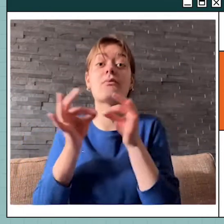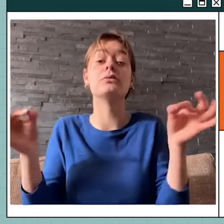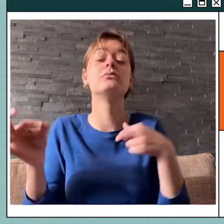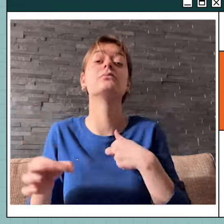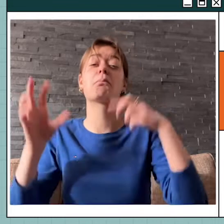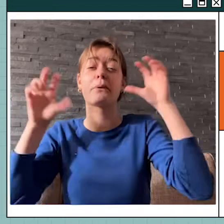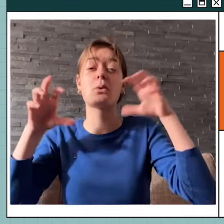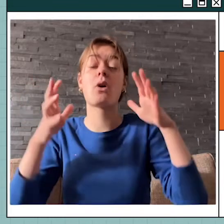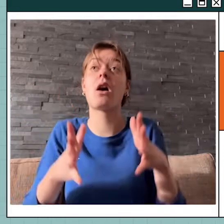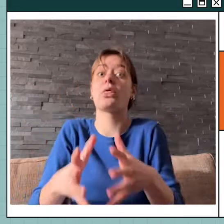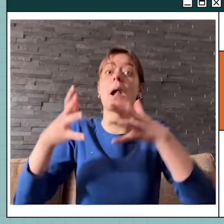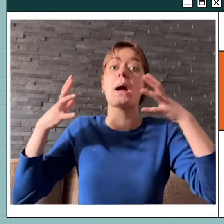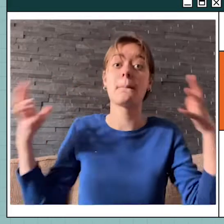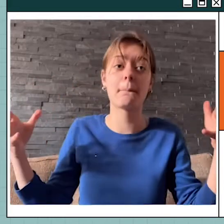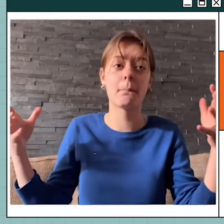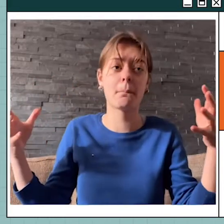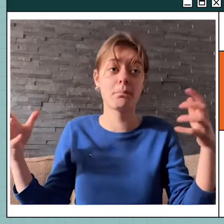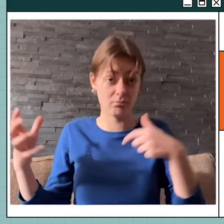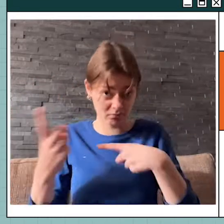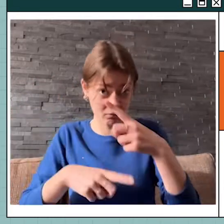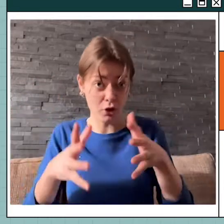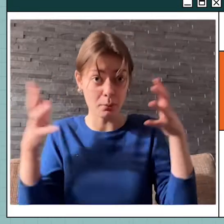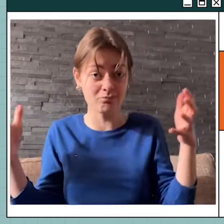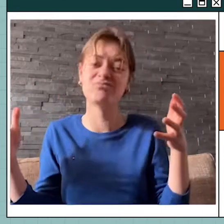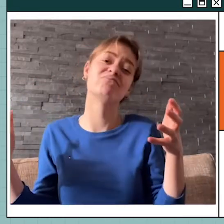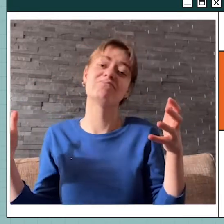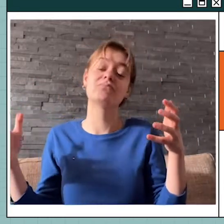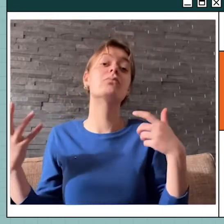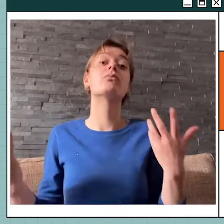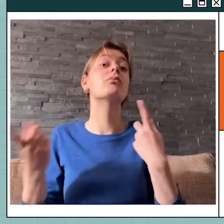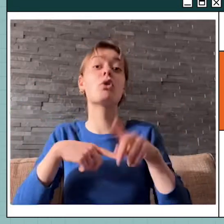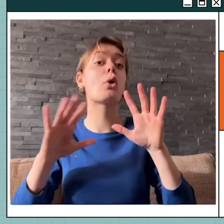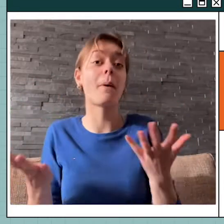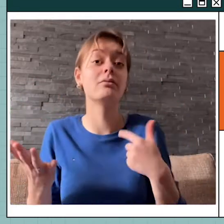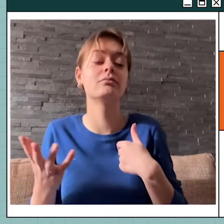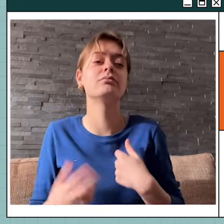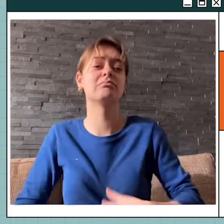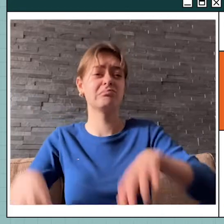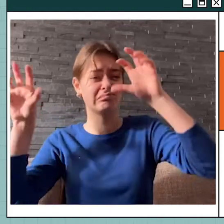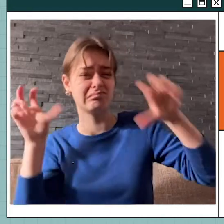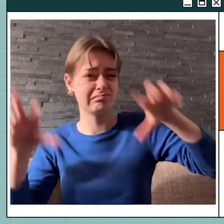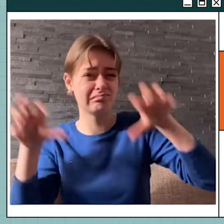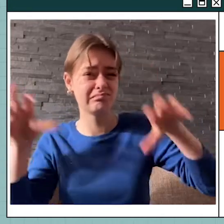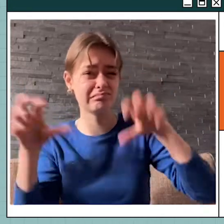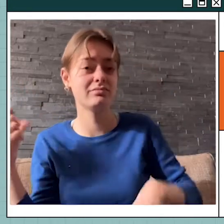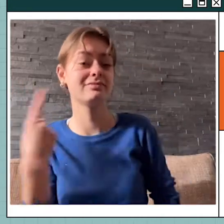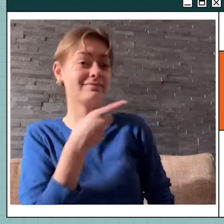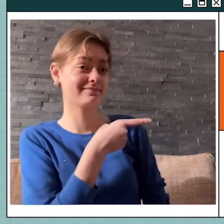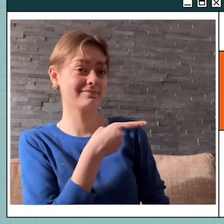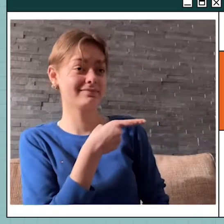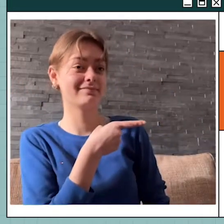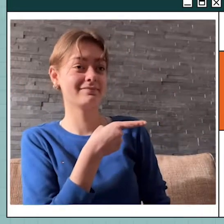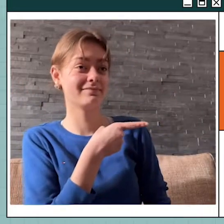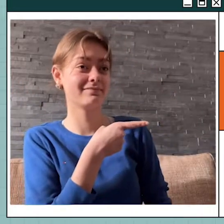pleut énormément, je vais pas signer énormément après avoir signé le mot pleuvoir. Ce que je vais faire,